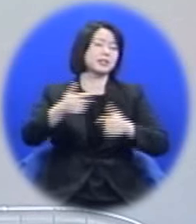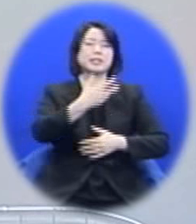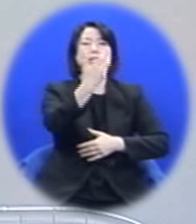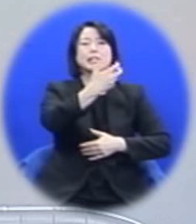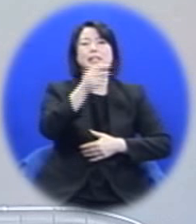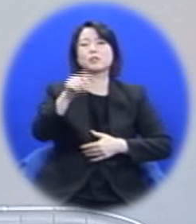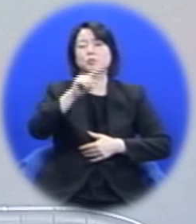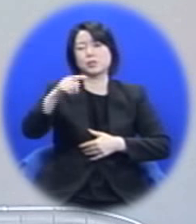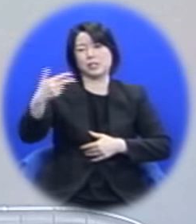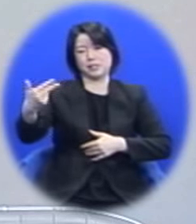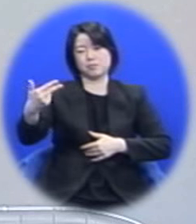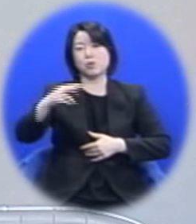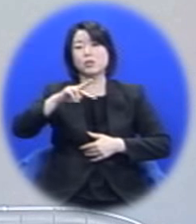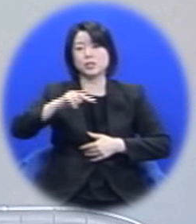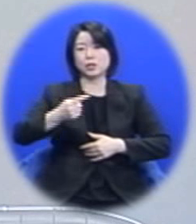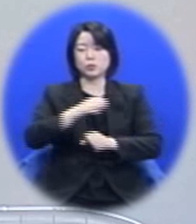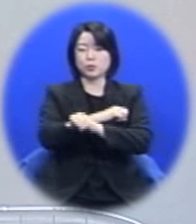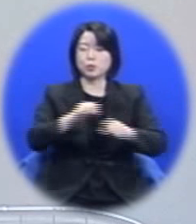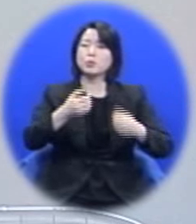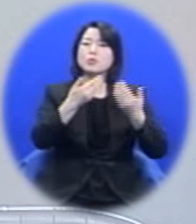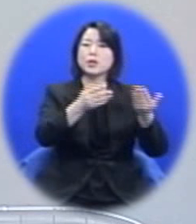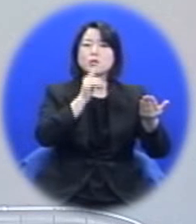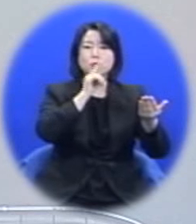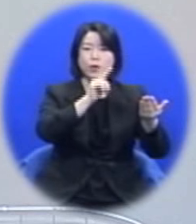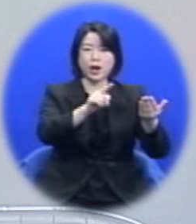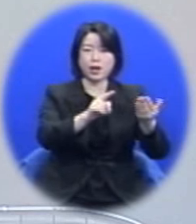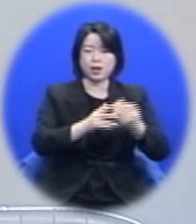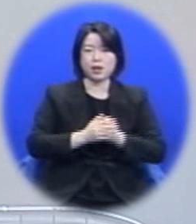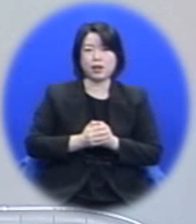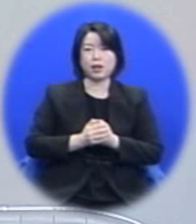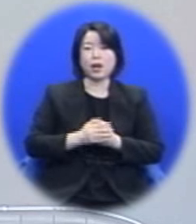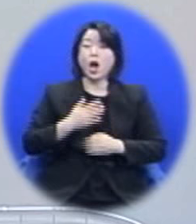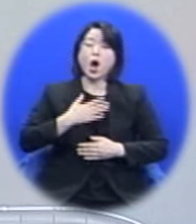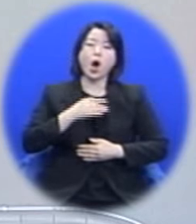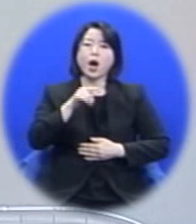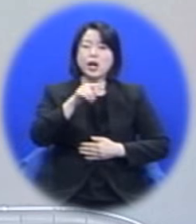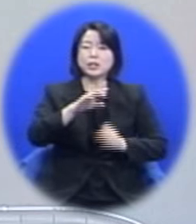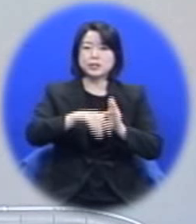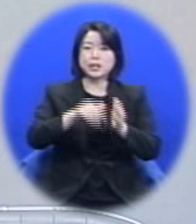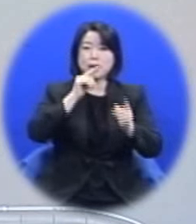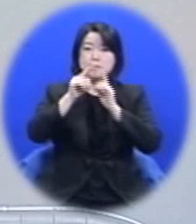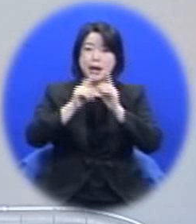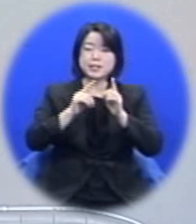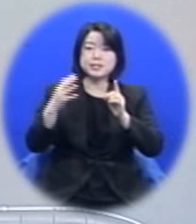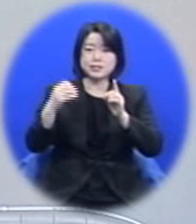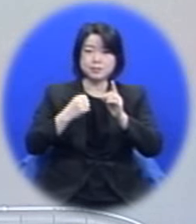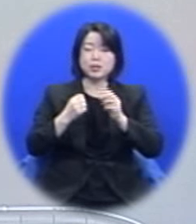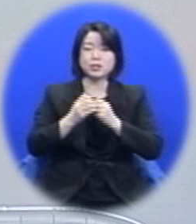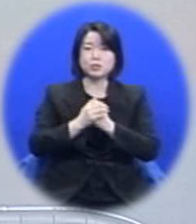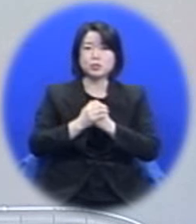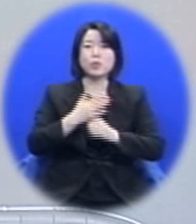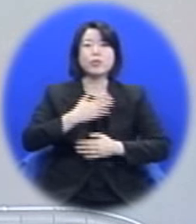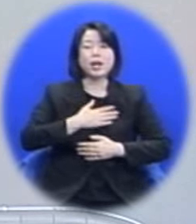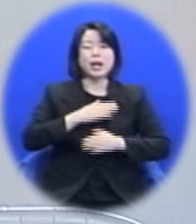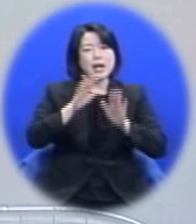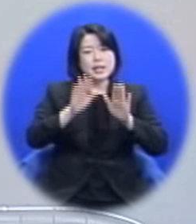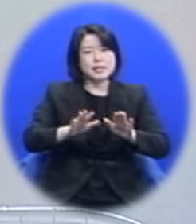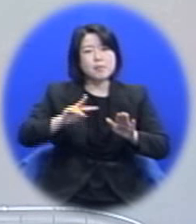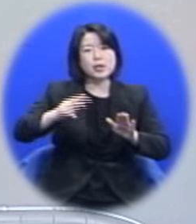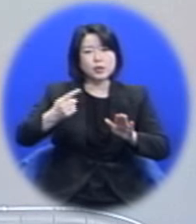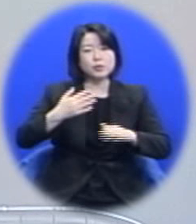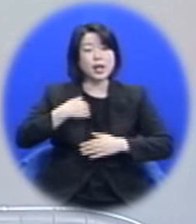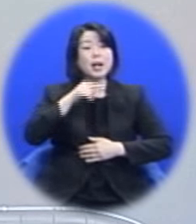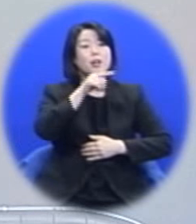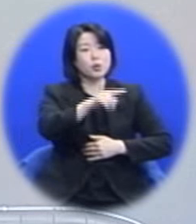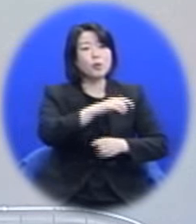일곱 번이라도 그렇게 하라. 저는 그때 그 말씀을 내가 이번에도 너를